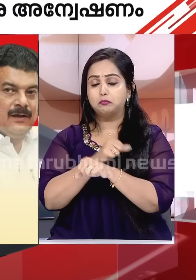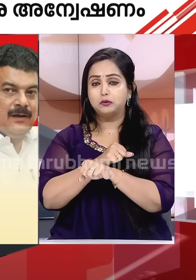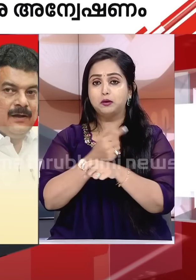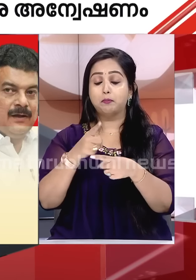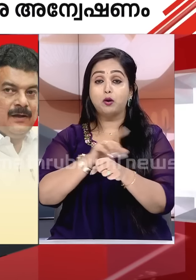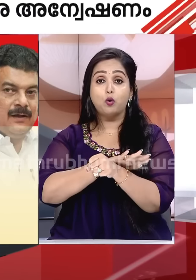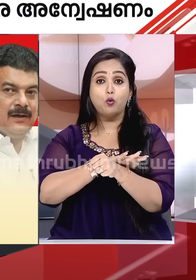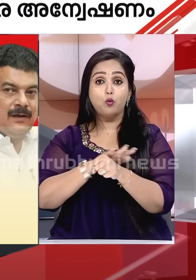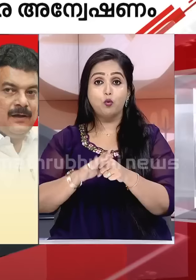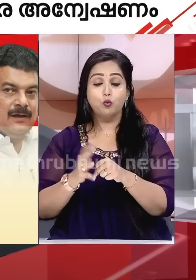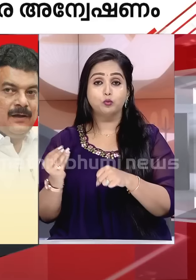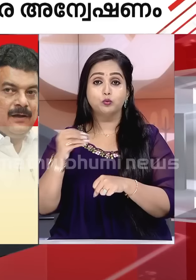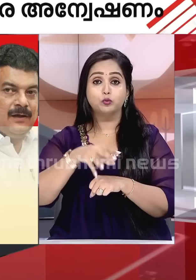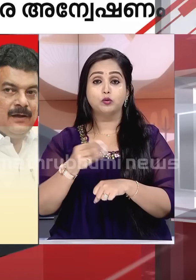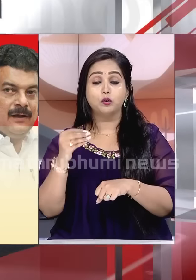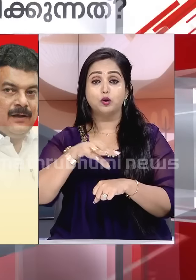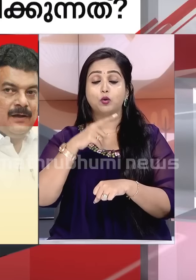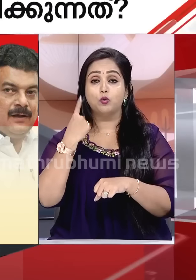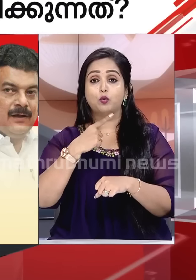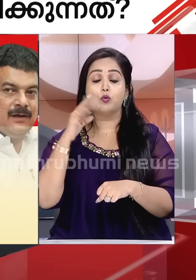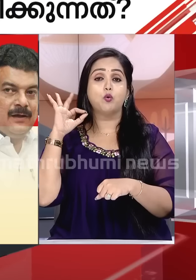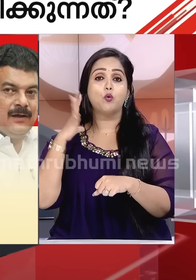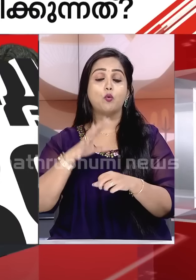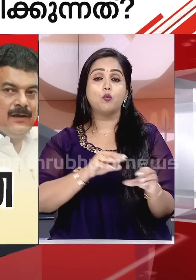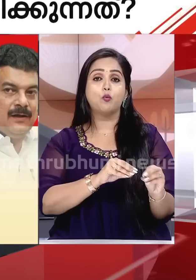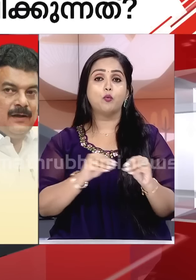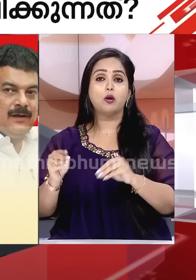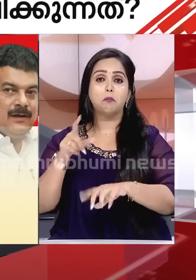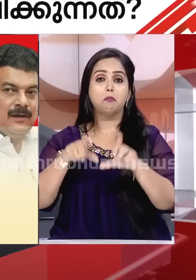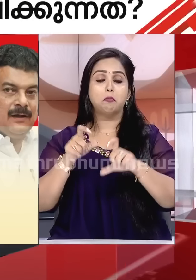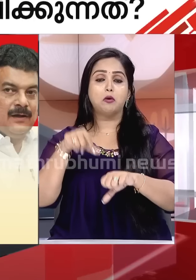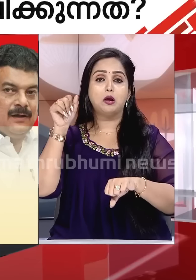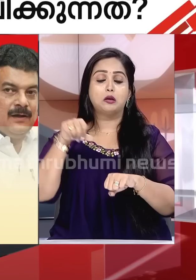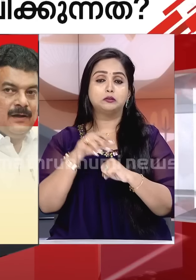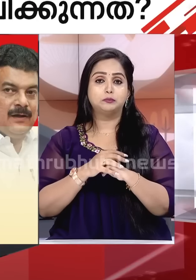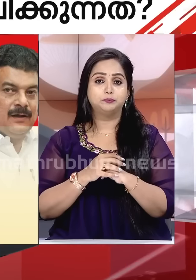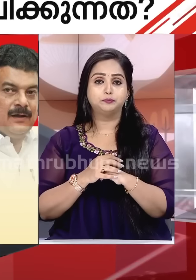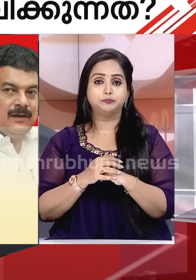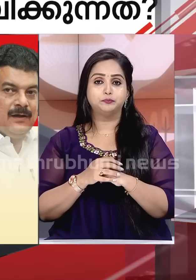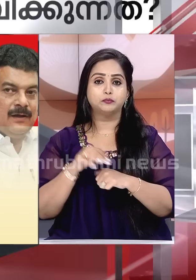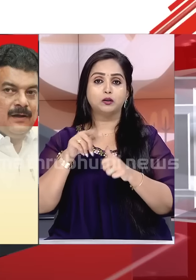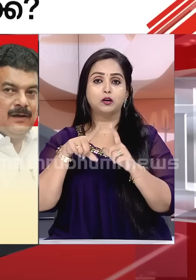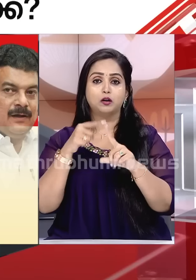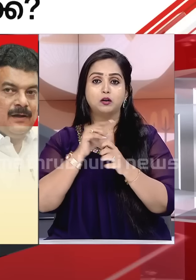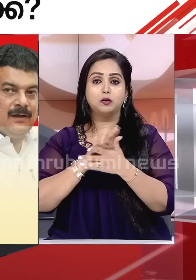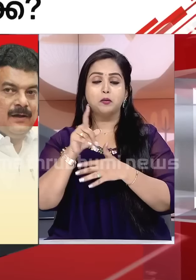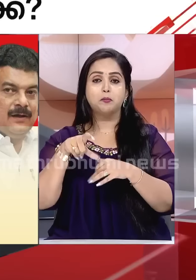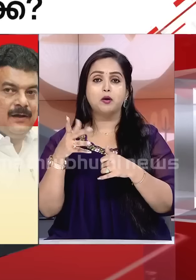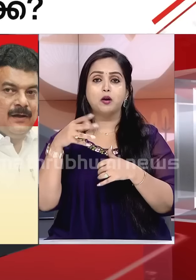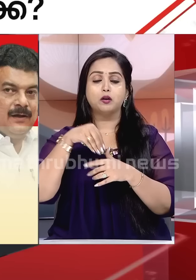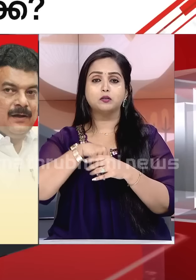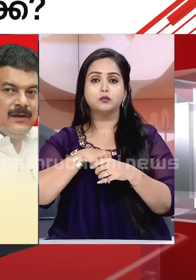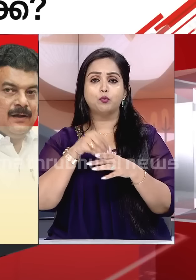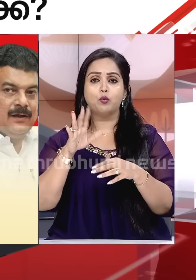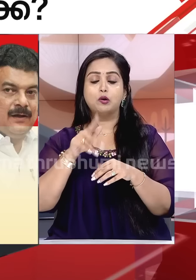അദ്ദേഹത്തിനെ കൊന്നു കുഴിച്ചിട്ടിരിക്കുന്ന ആര്? സ്വർണ്ണക്കടത്ത് കയറുക, അതാണ് പറഞ്ഞിരിക്കുന്നത്. അതിനെയും അതിന് അജിത് കുമാറിനും മറ്റും പങ്കുണ്ടെന്നുള്ള